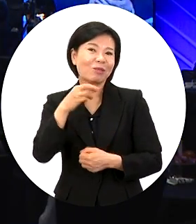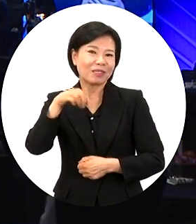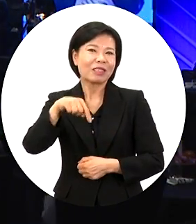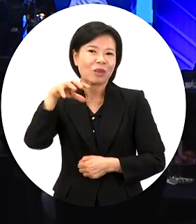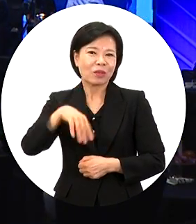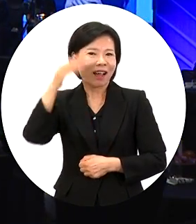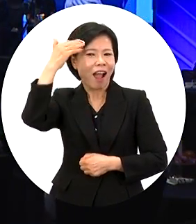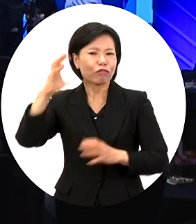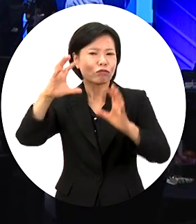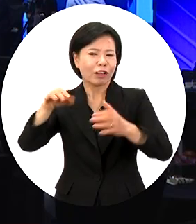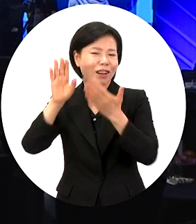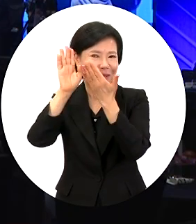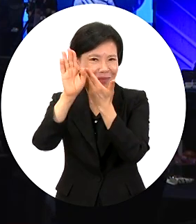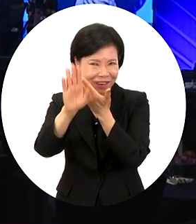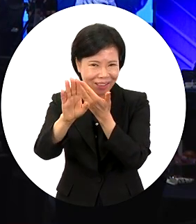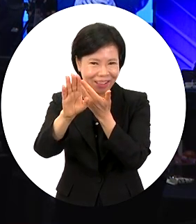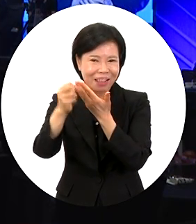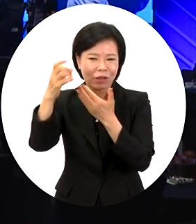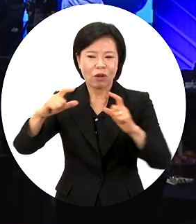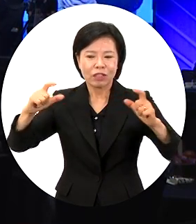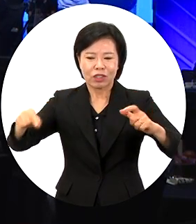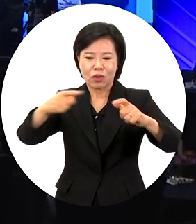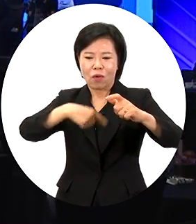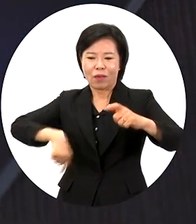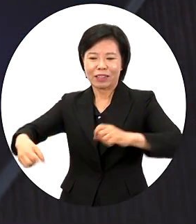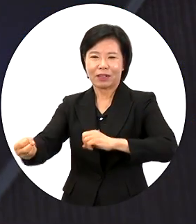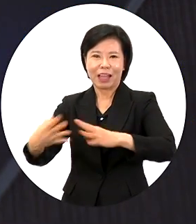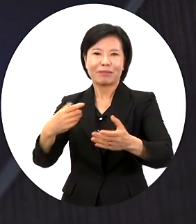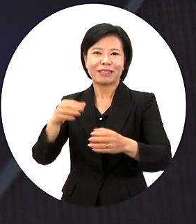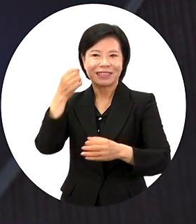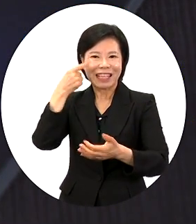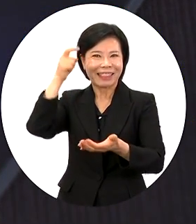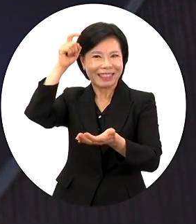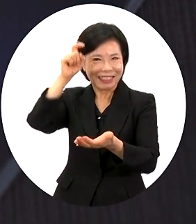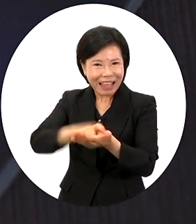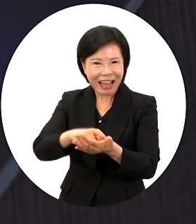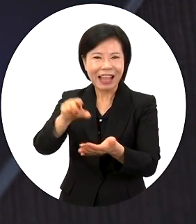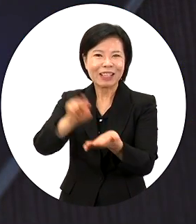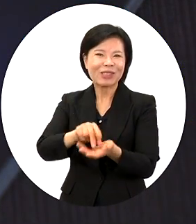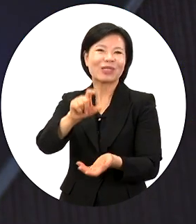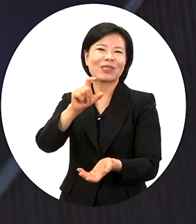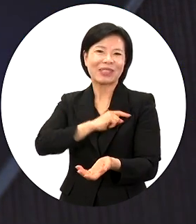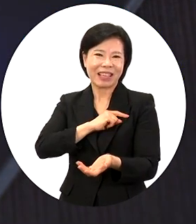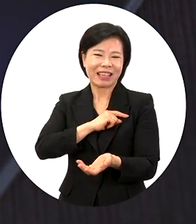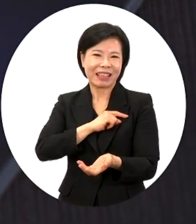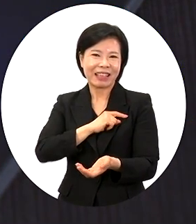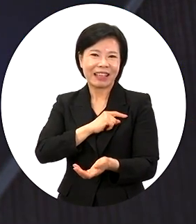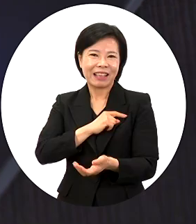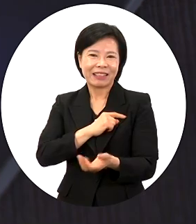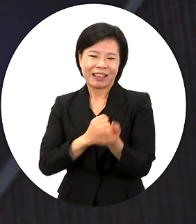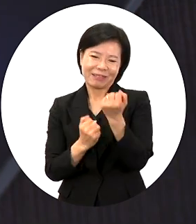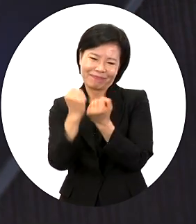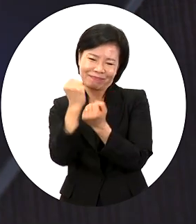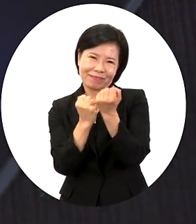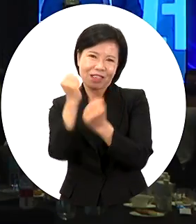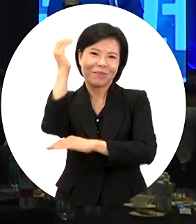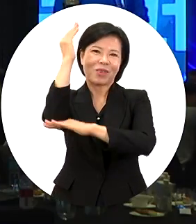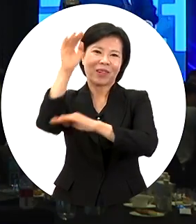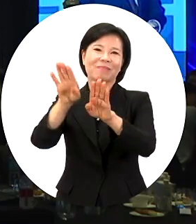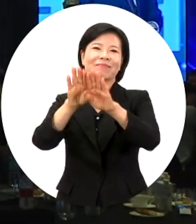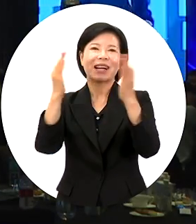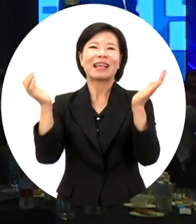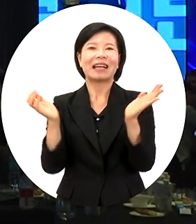10일 서울에서 대한민국의 미래, 지역에서 답을 찾다를 주제로 2024 시도지사 정책